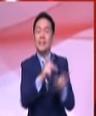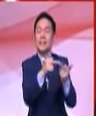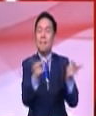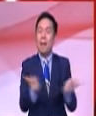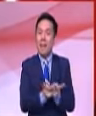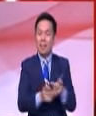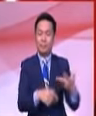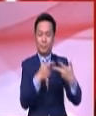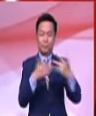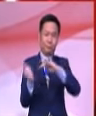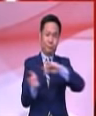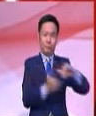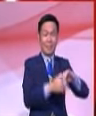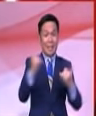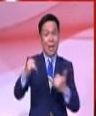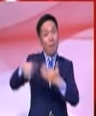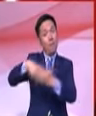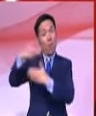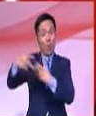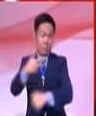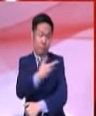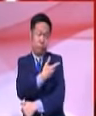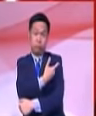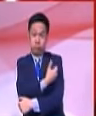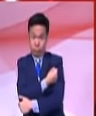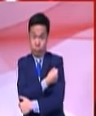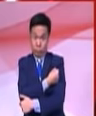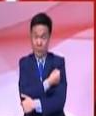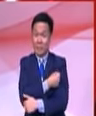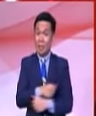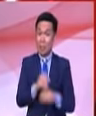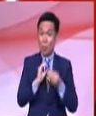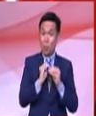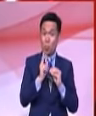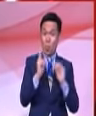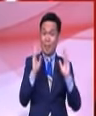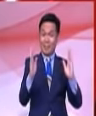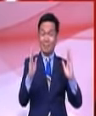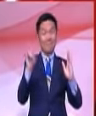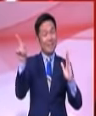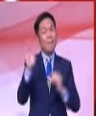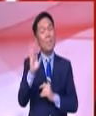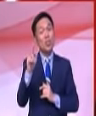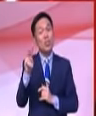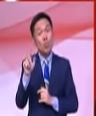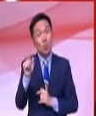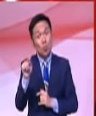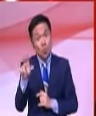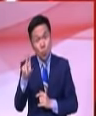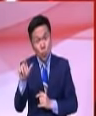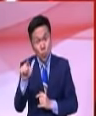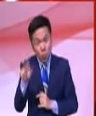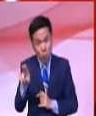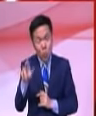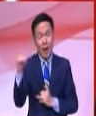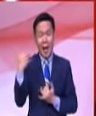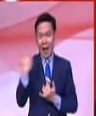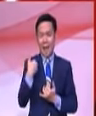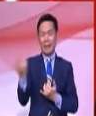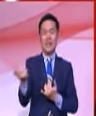Dalam perkembangan sama, program imunisasi COVID-19 kebangsaan fasa kedua di Bintulu hari ini melibatkan penerima